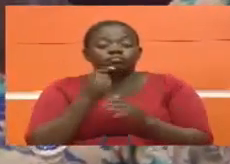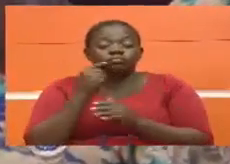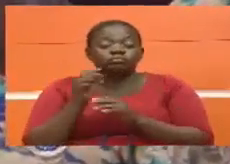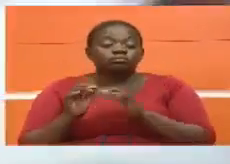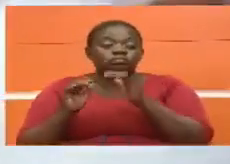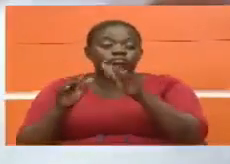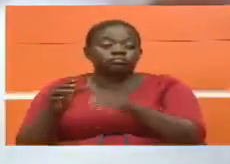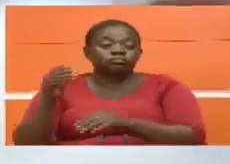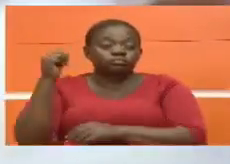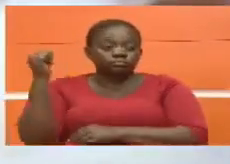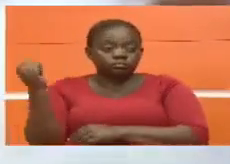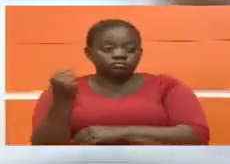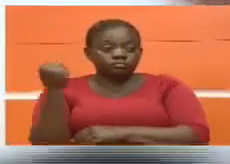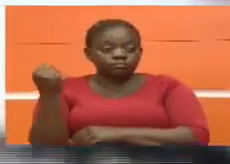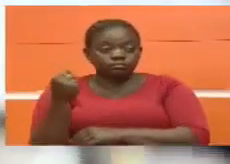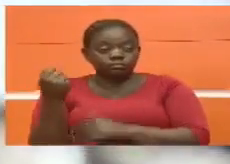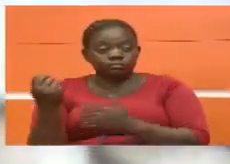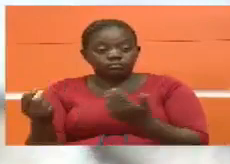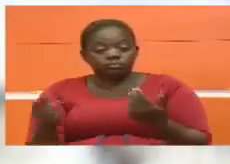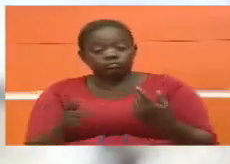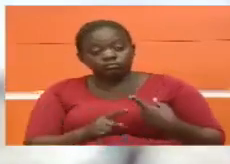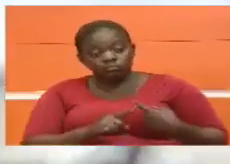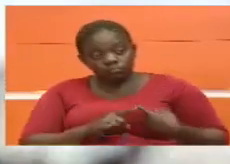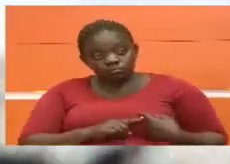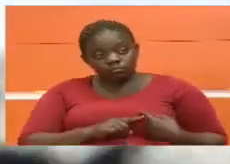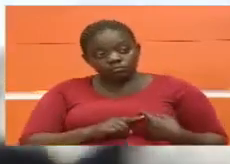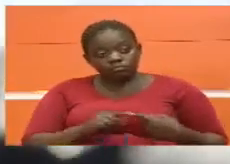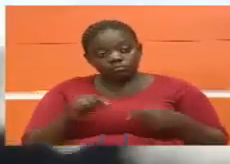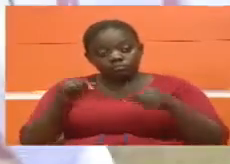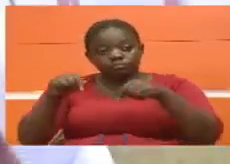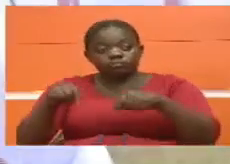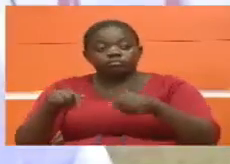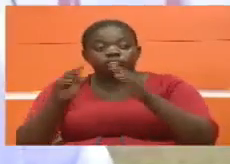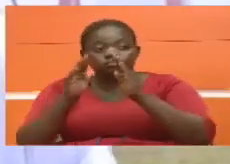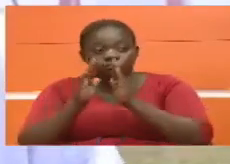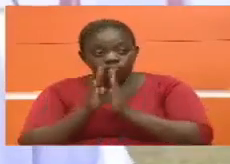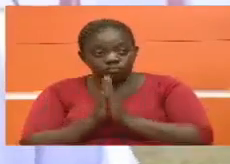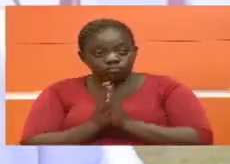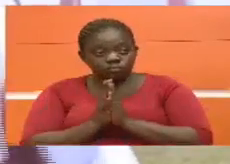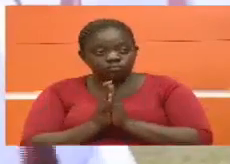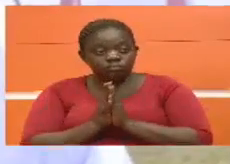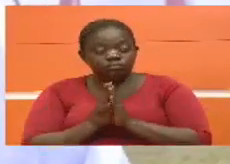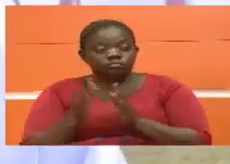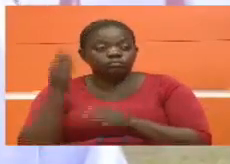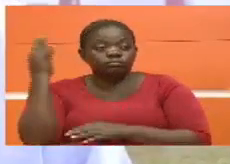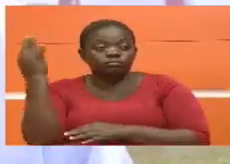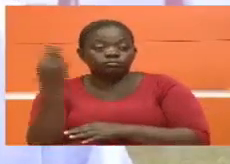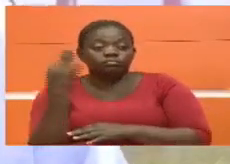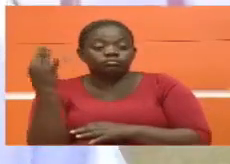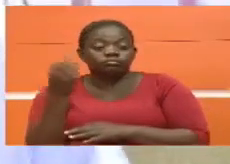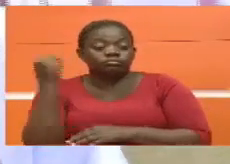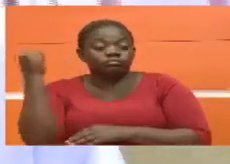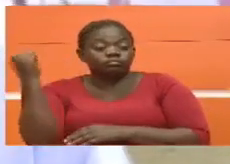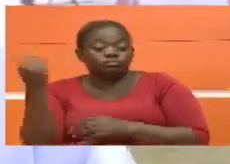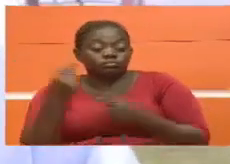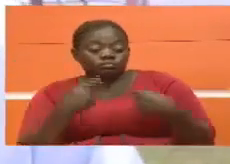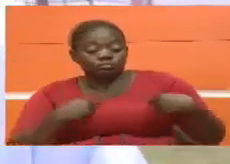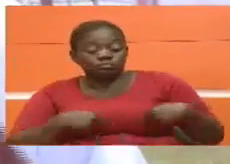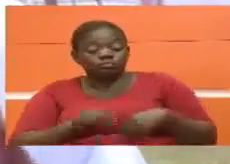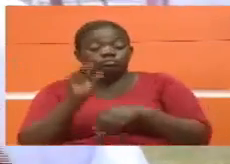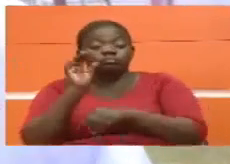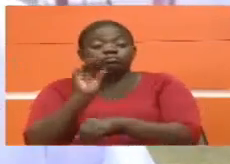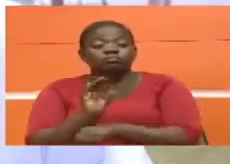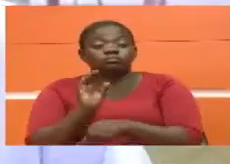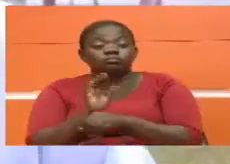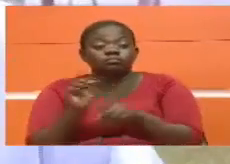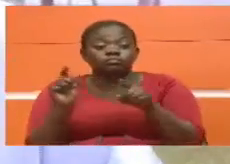lw'enjiri gaggadde lunaabiri Namirembe ku Sande eno. Okubuulira enjiri gwe mutima gw'ekkanisa era nga bulijjo bwe